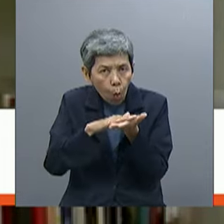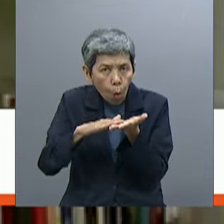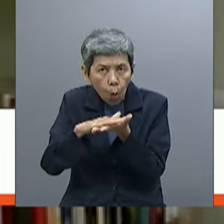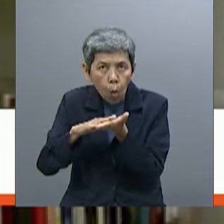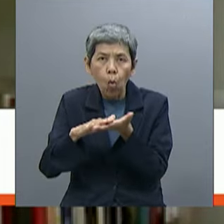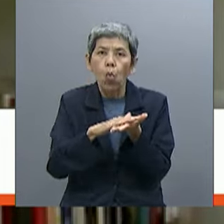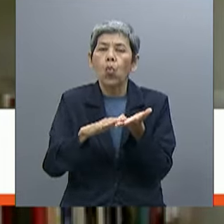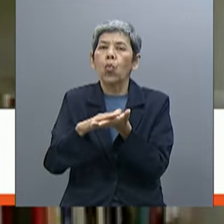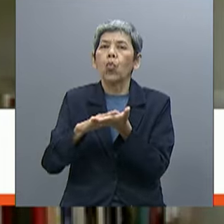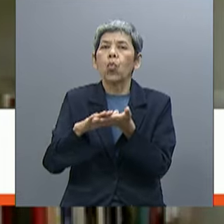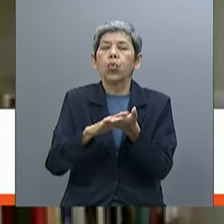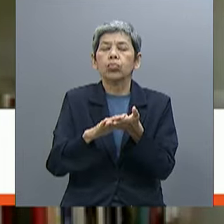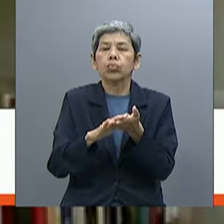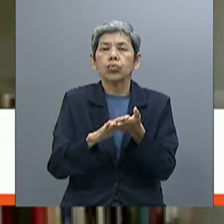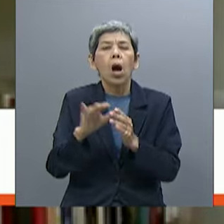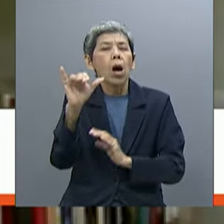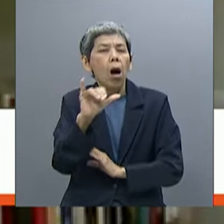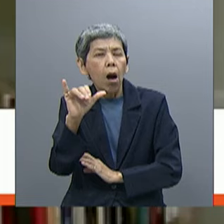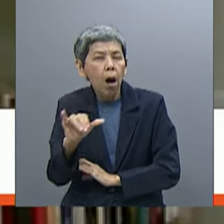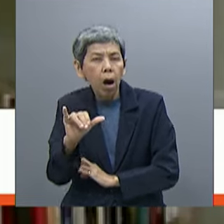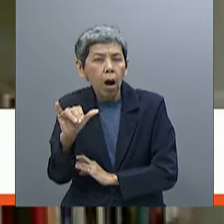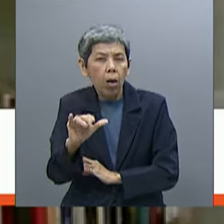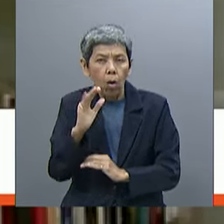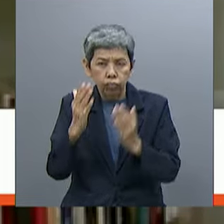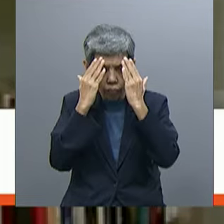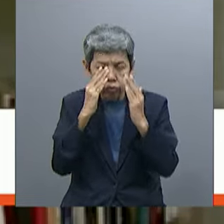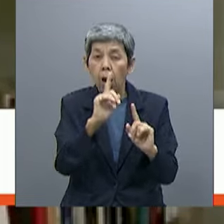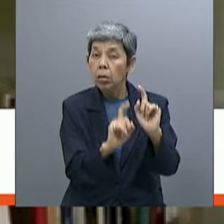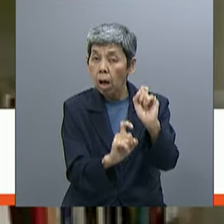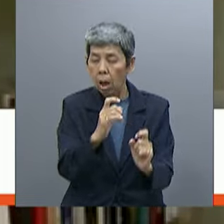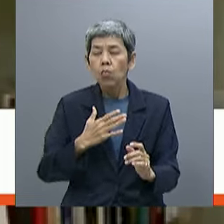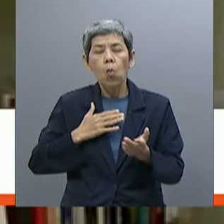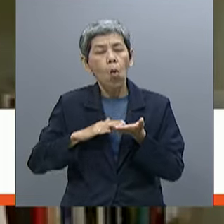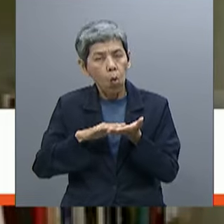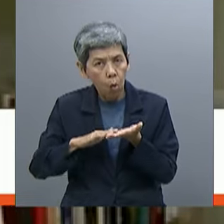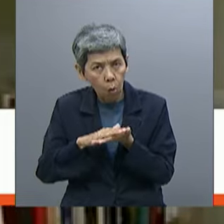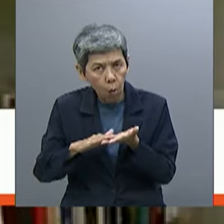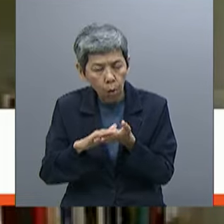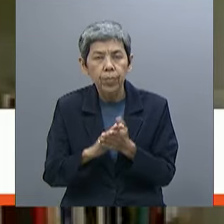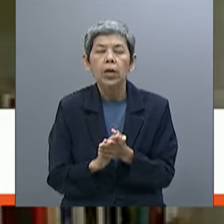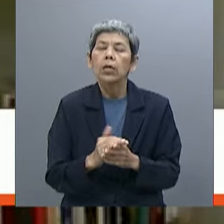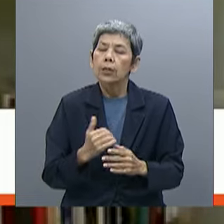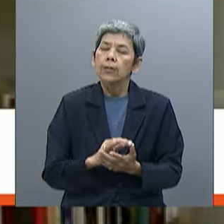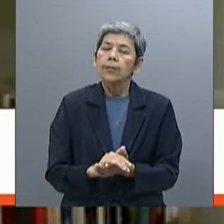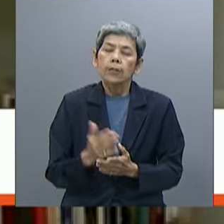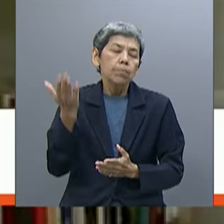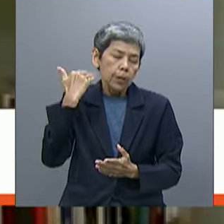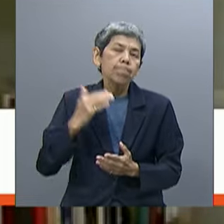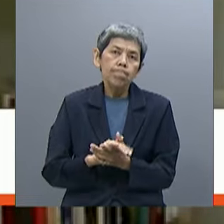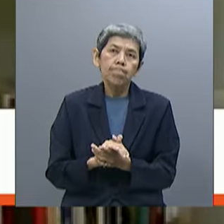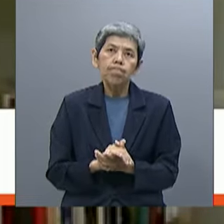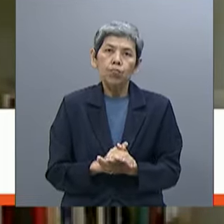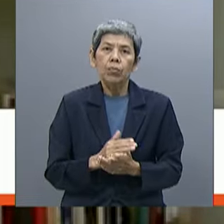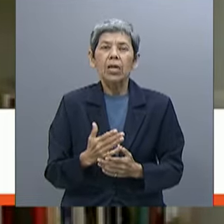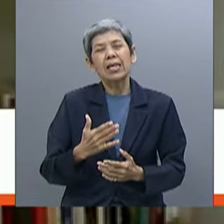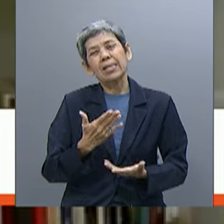ออภัยแก่บรรดาญาติพี่น้องของผู้ที่สูญเสียและผู้ที่รับความเสียหายในครั้งนั้นด้วยเพราะว่า